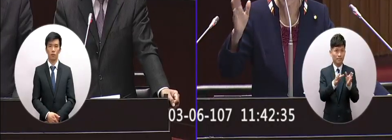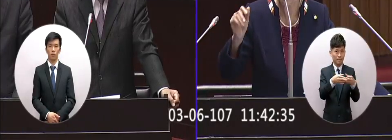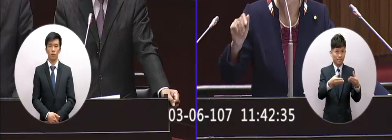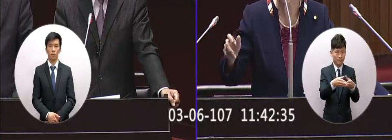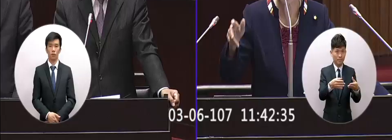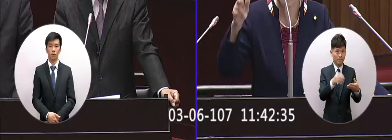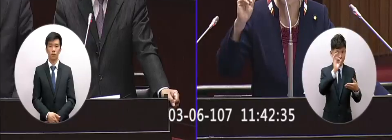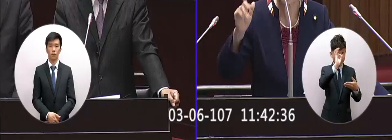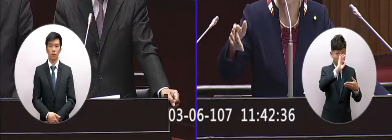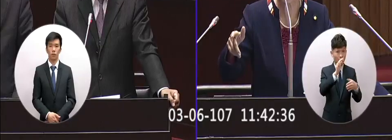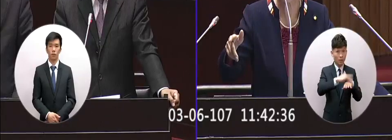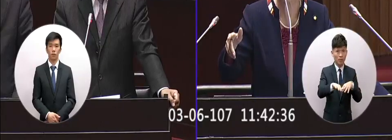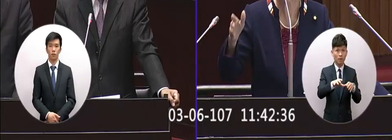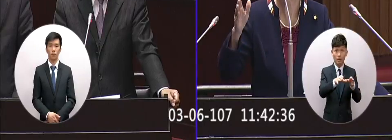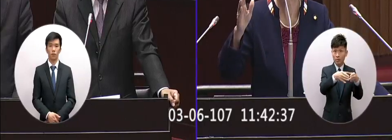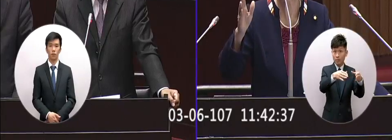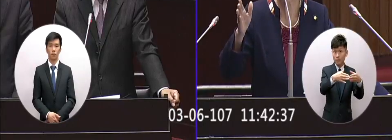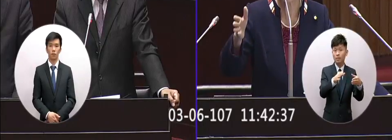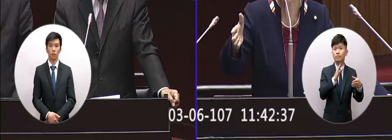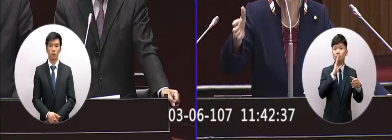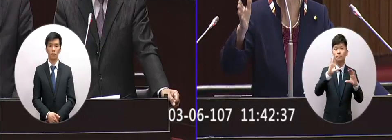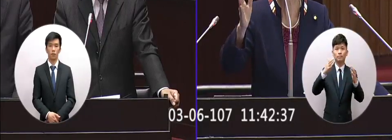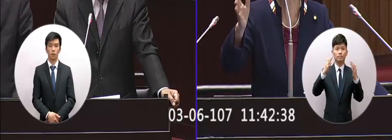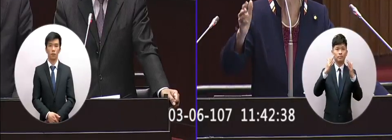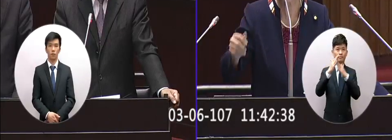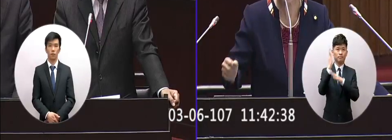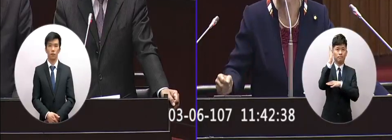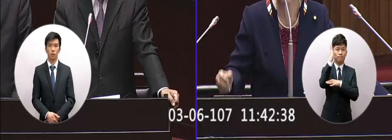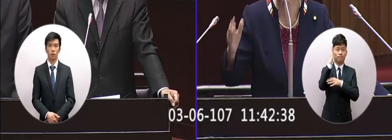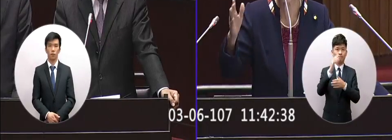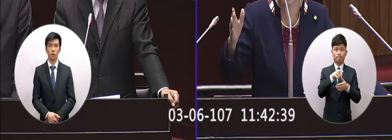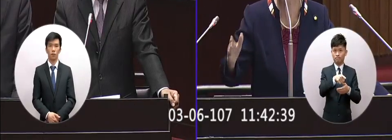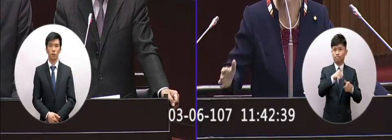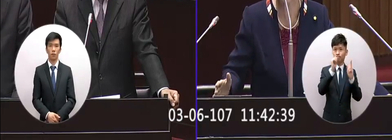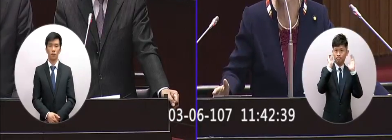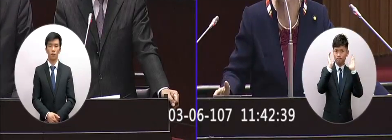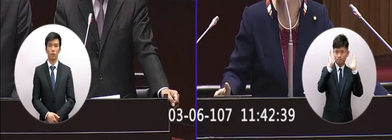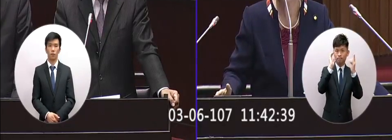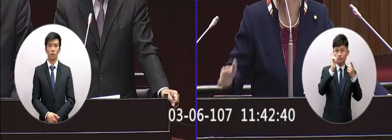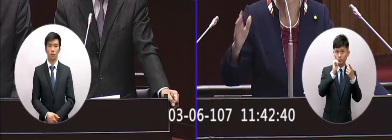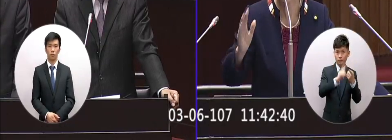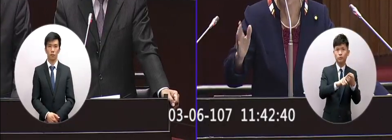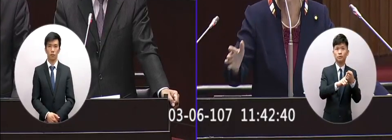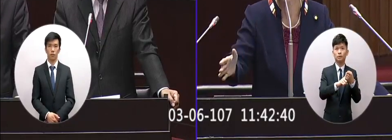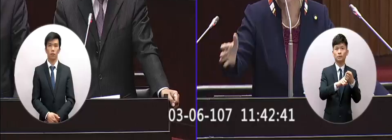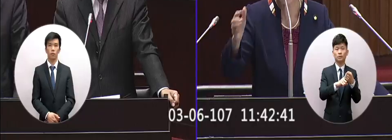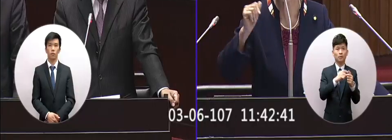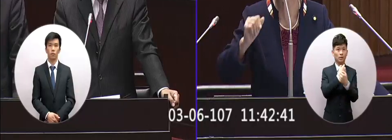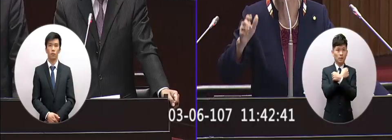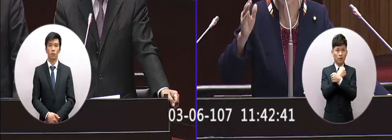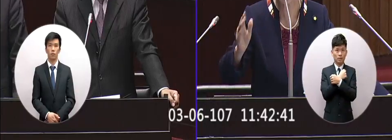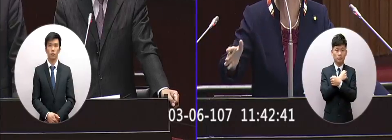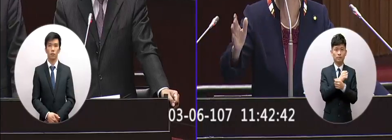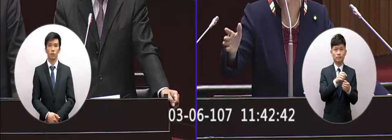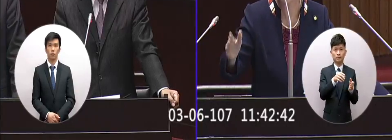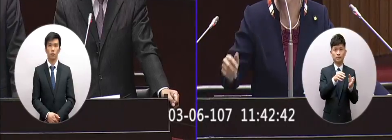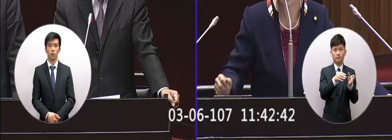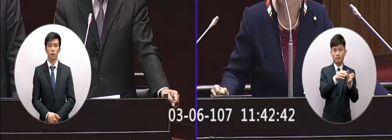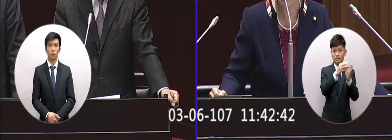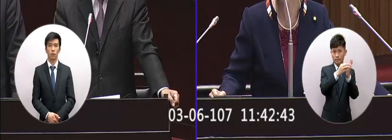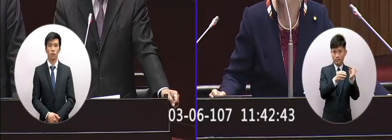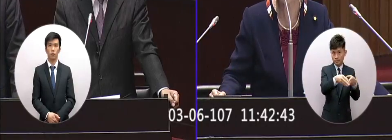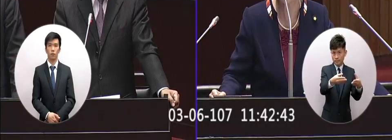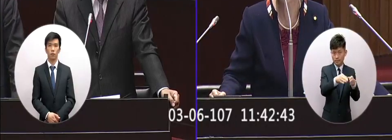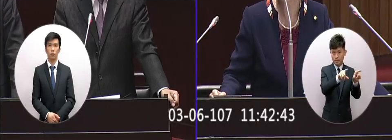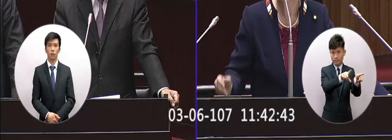呢，它是代表国家的一个所谓的最确定最正确的东西，政治正确的东西，所有的考试都是要依照这个词典